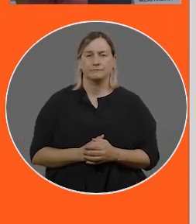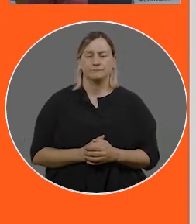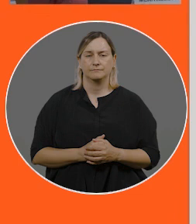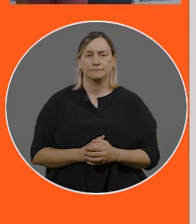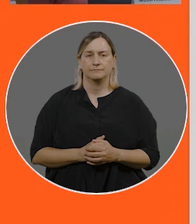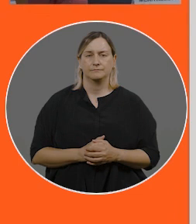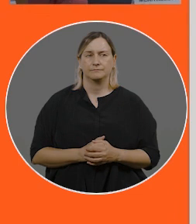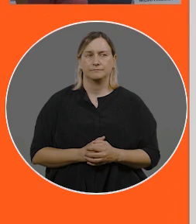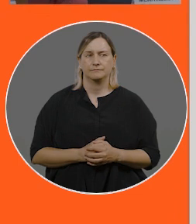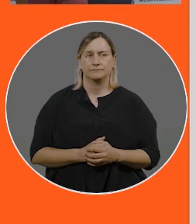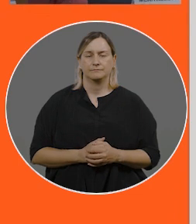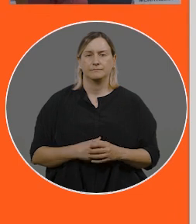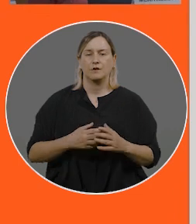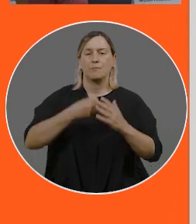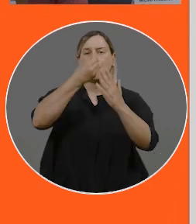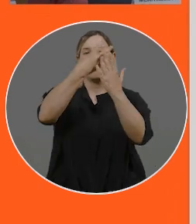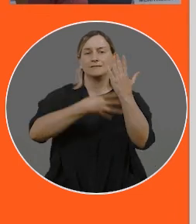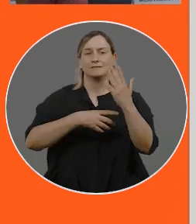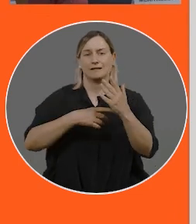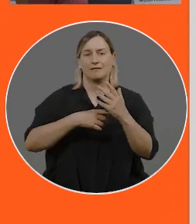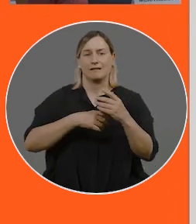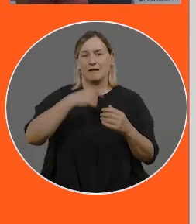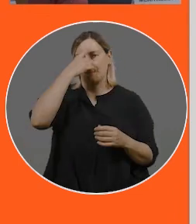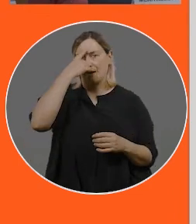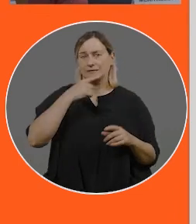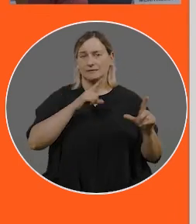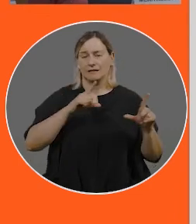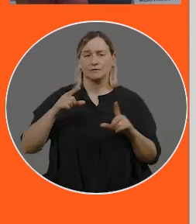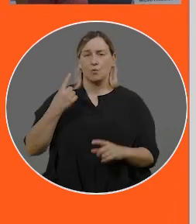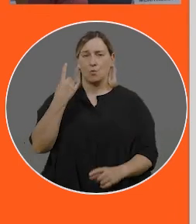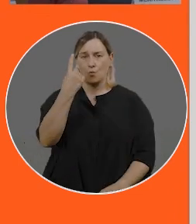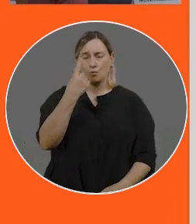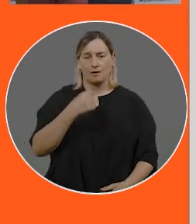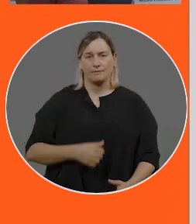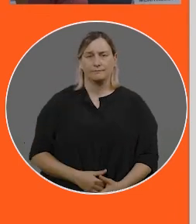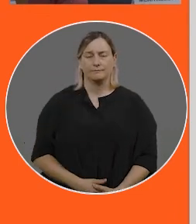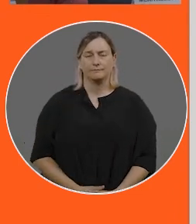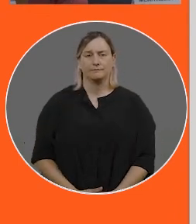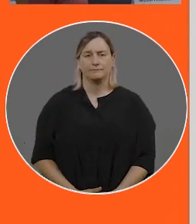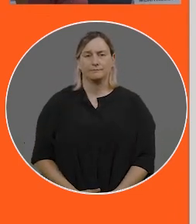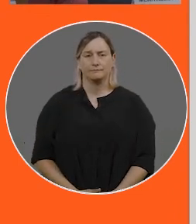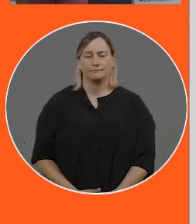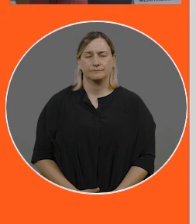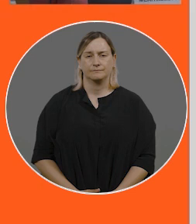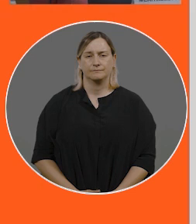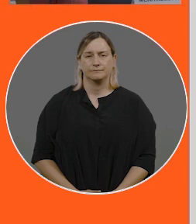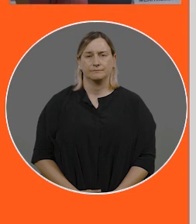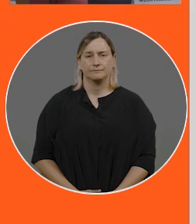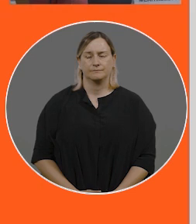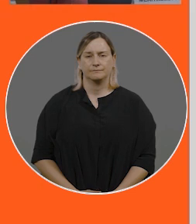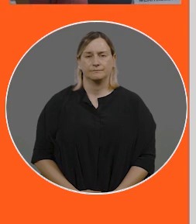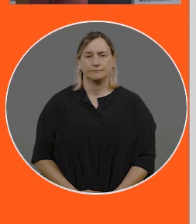Aquesta llista d'imatges, que només me'n surt Aceptar una. Aceptar una presentació en llista.